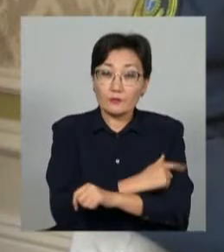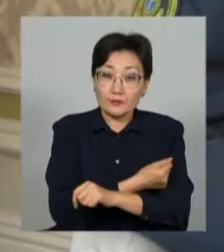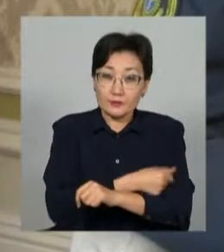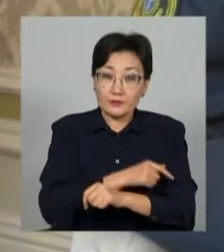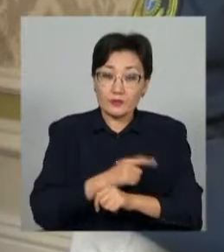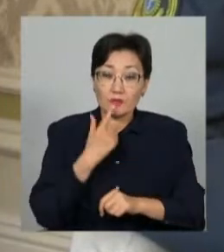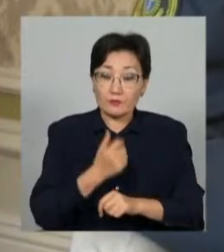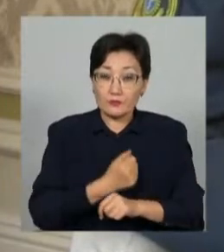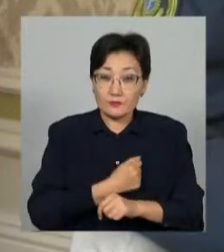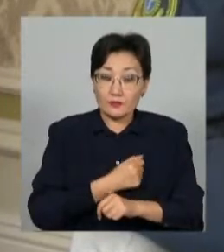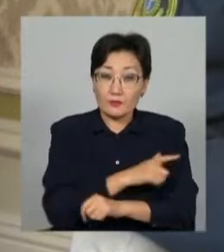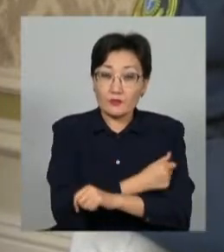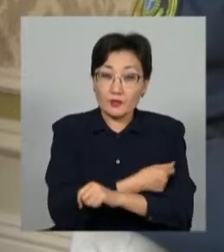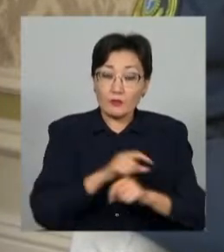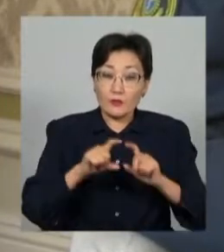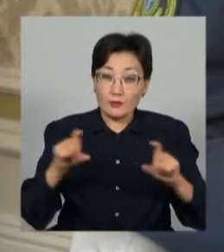медициналық, әскери медициналық